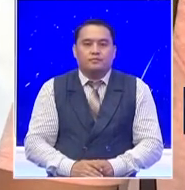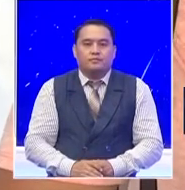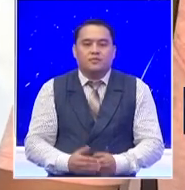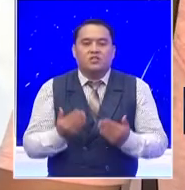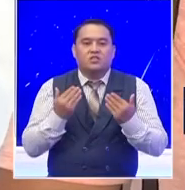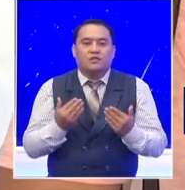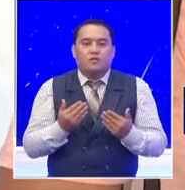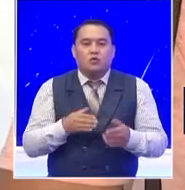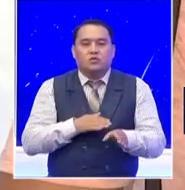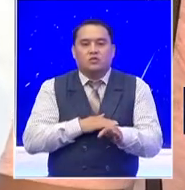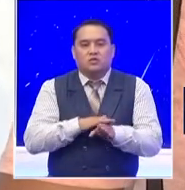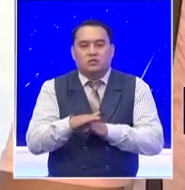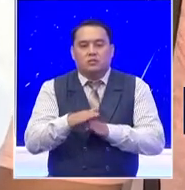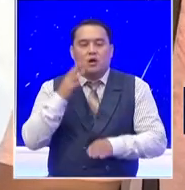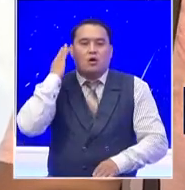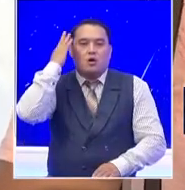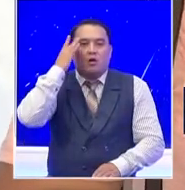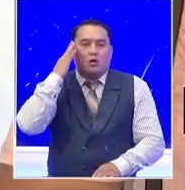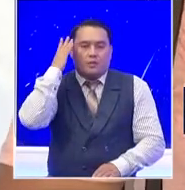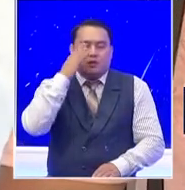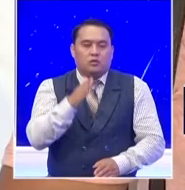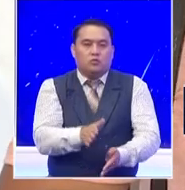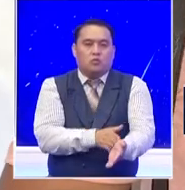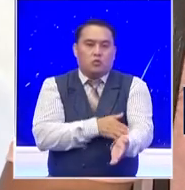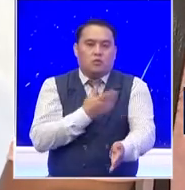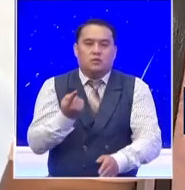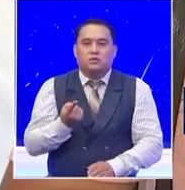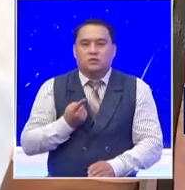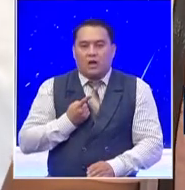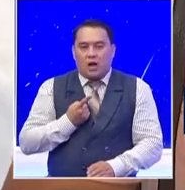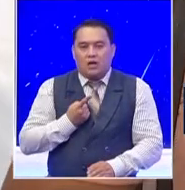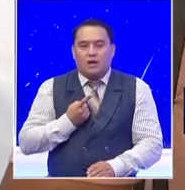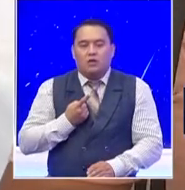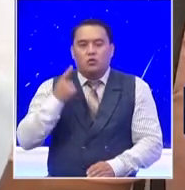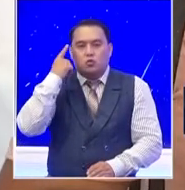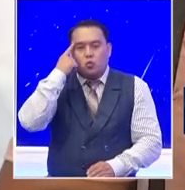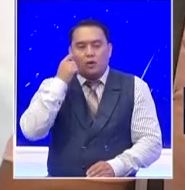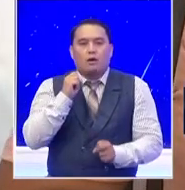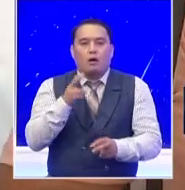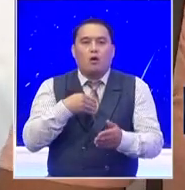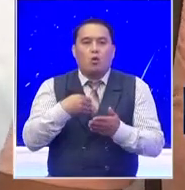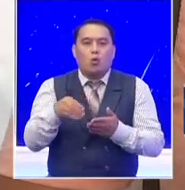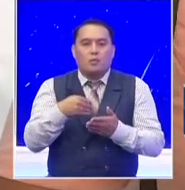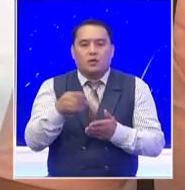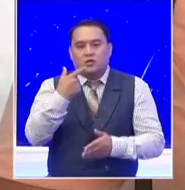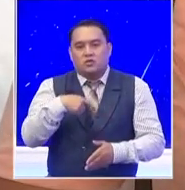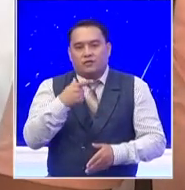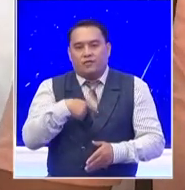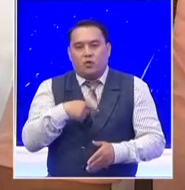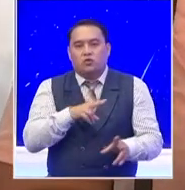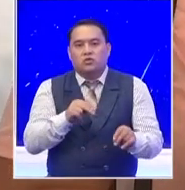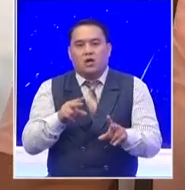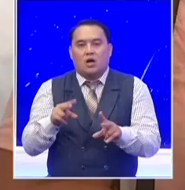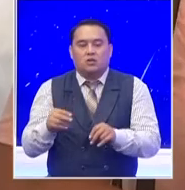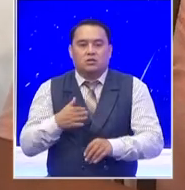Сегодня наконец-то сбылась наша мечта. Мы очень долго этого ждали, не спали ночами и думали, как приобрести собственное жилье. И счастье пришло